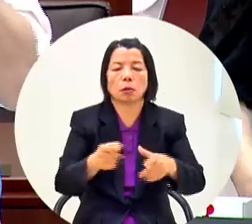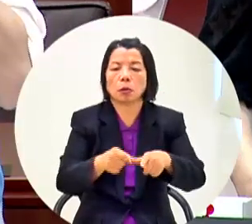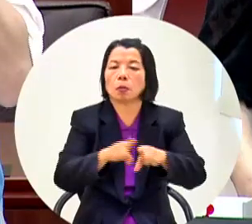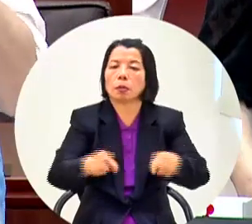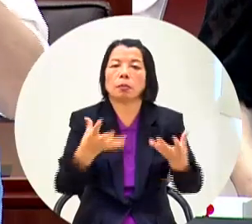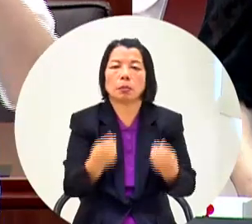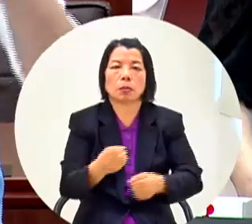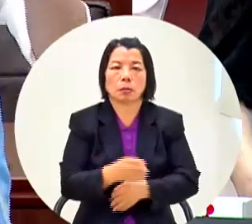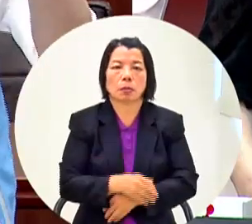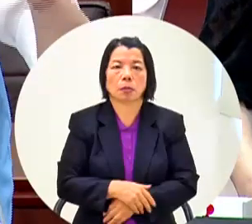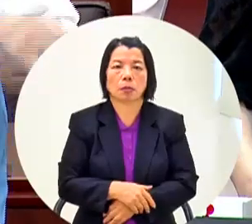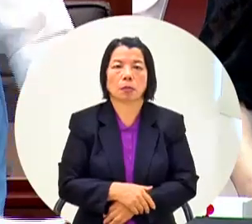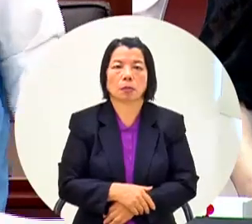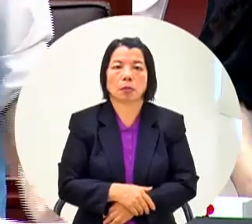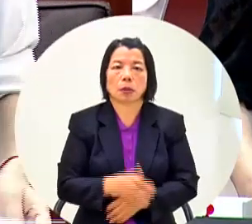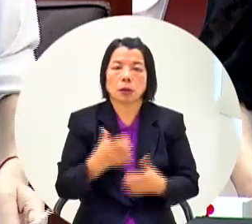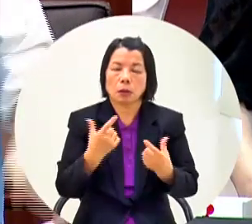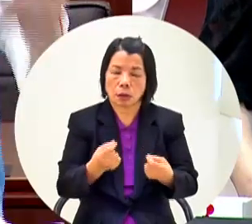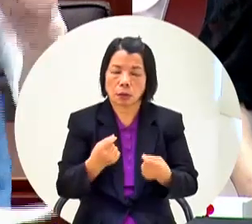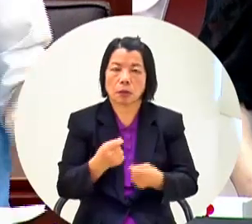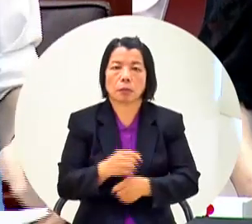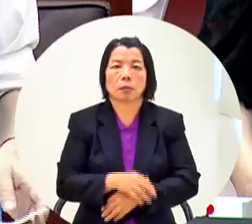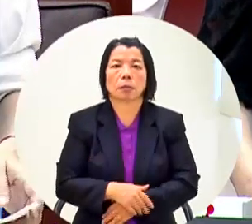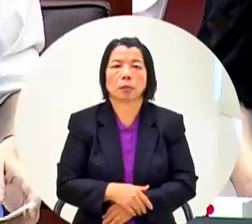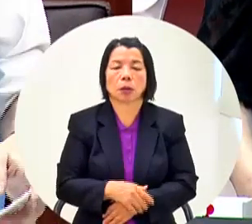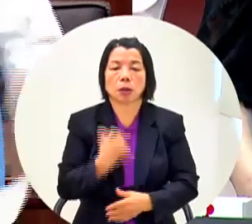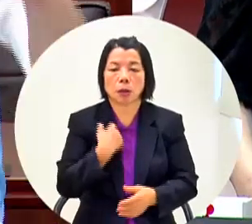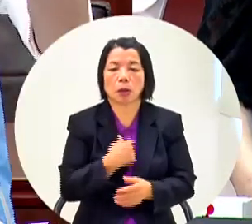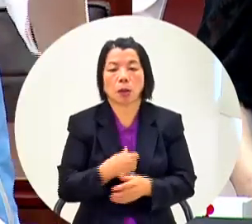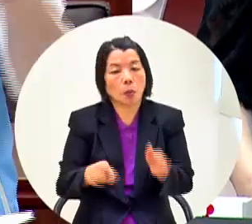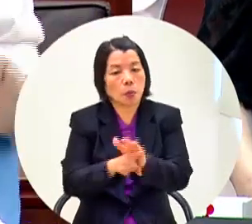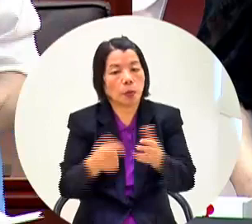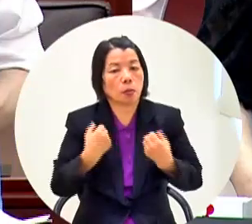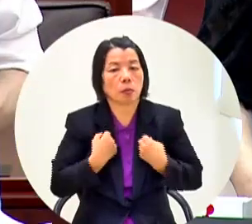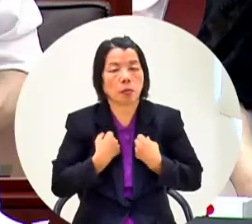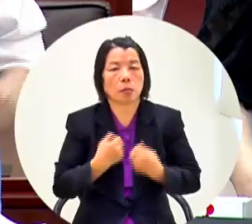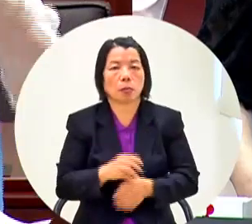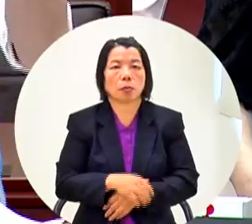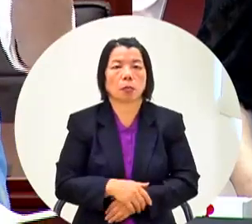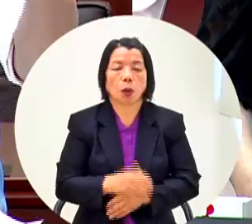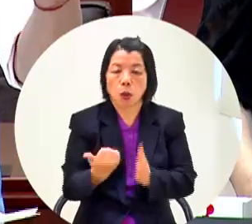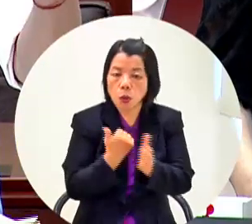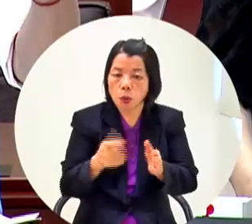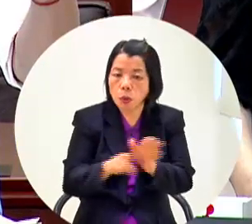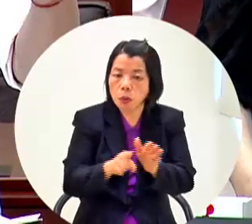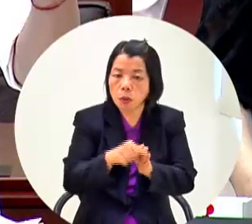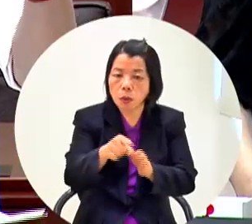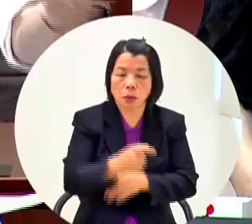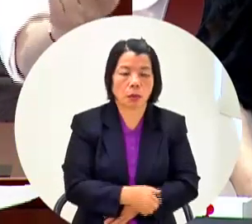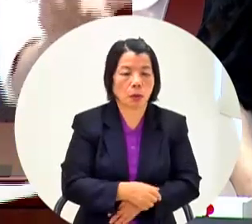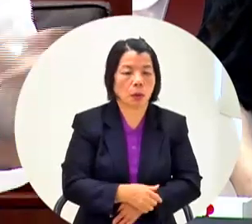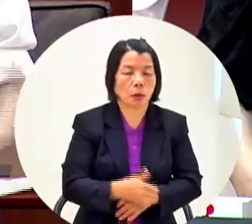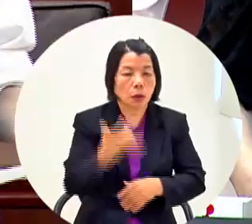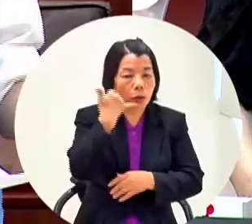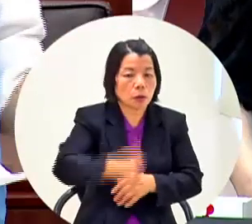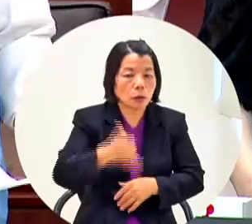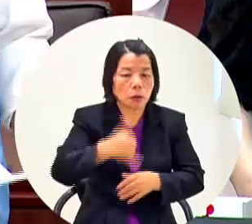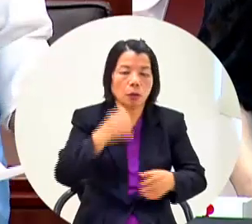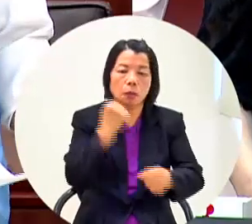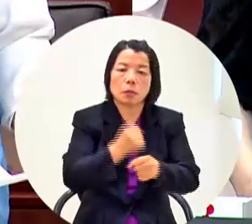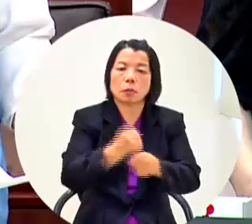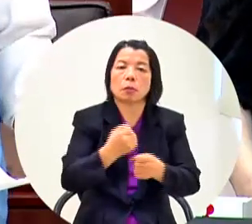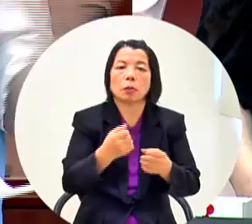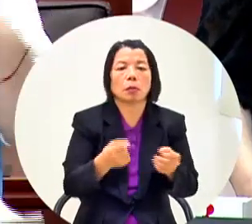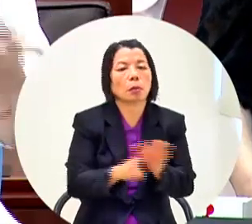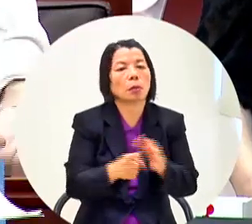同样的这个预言，基隆办了没事，台北、台中办了